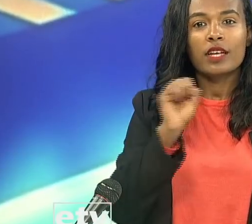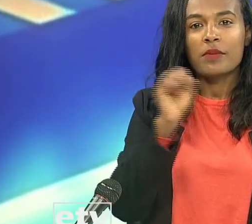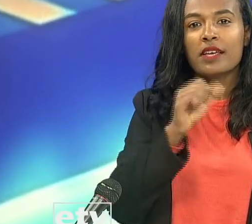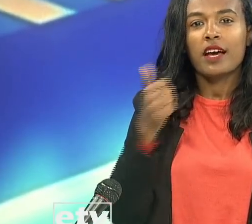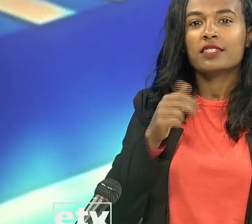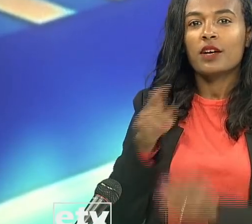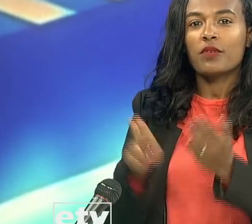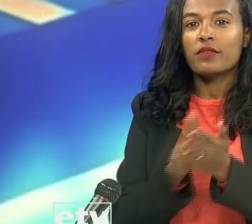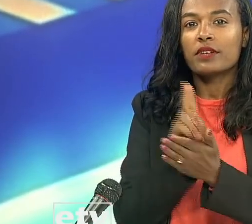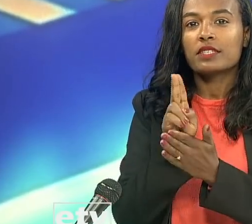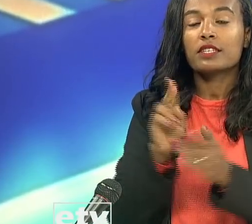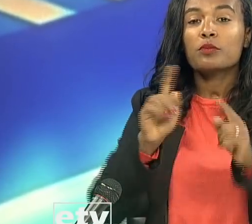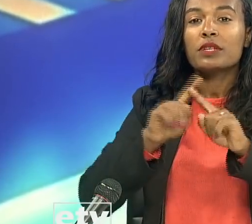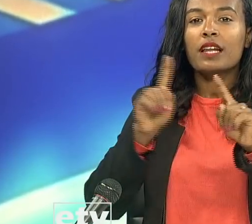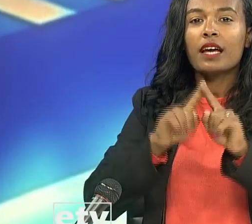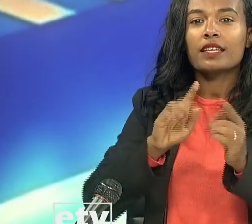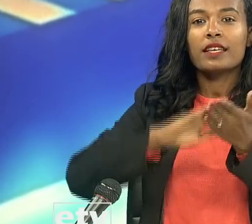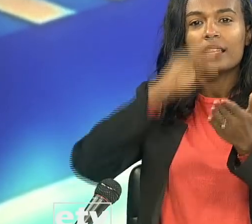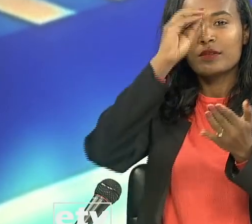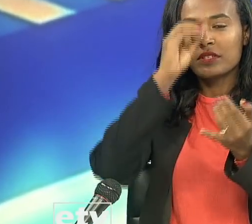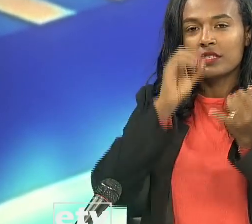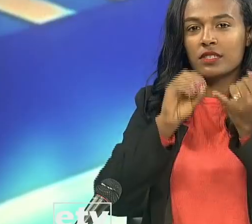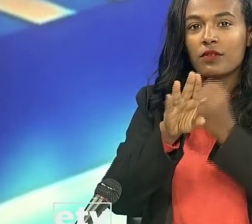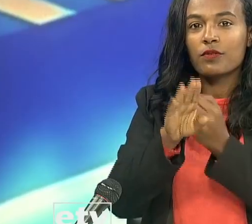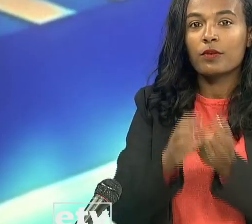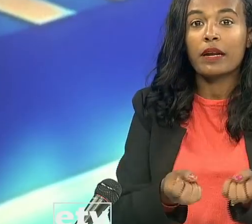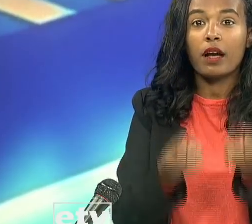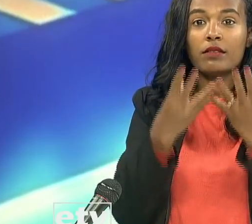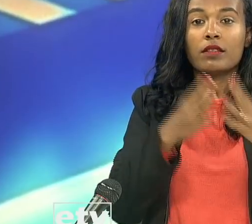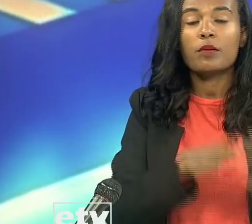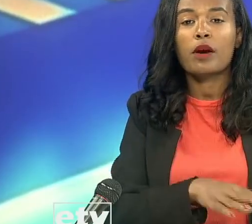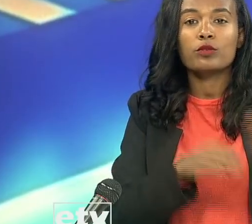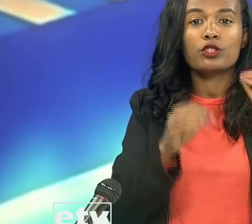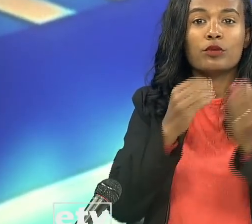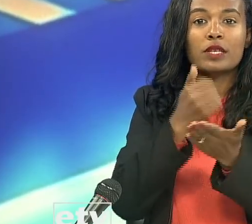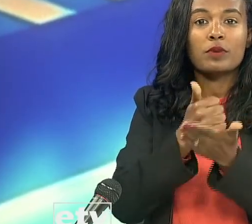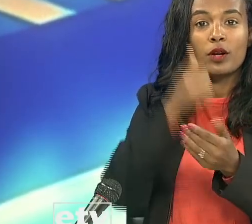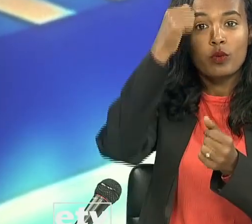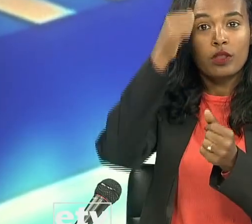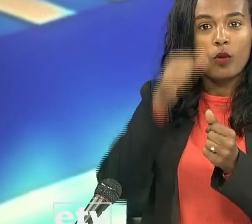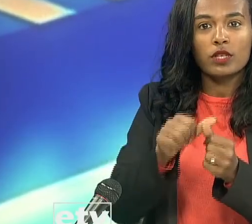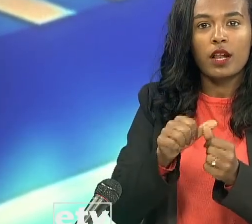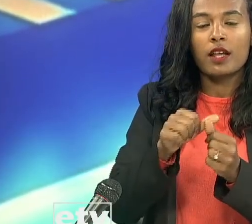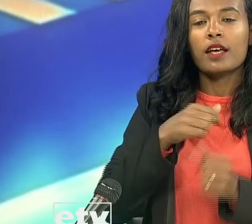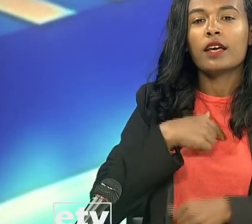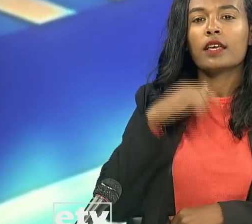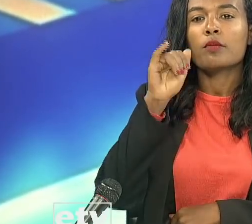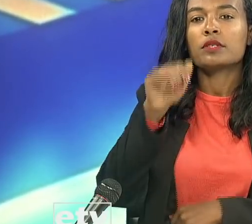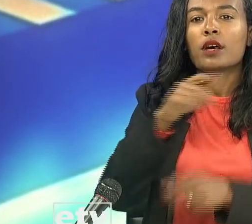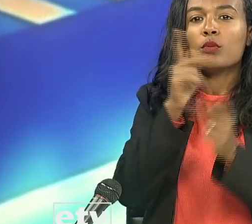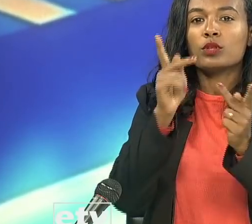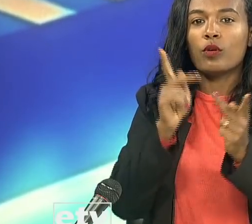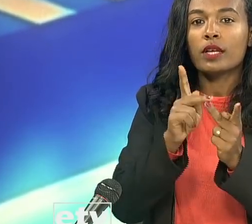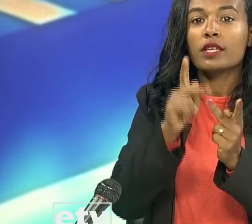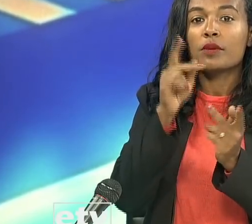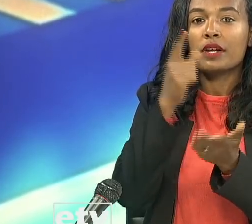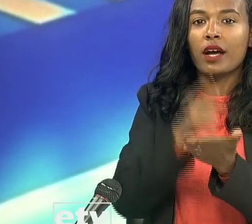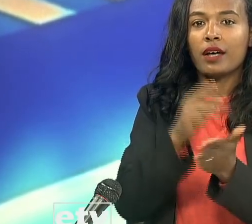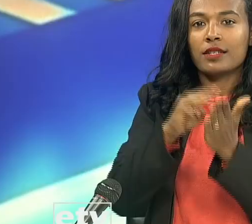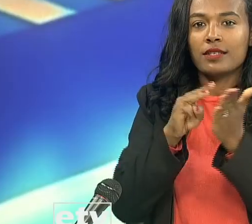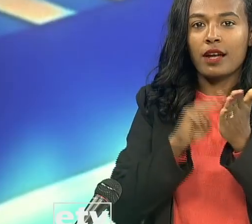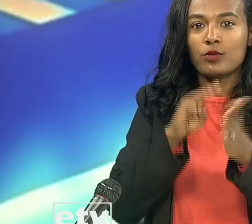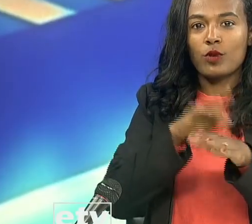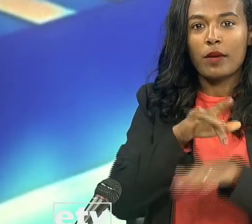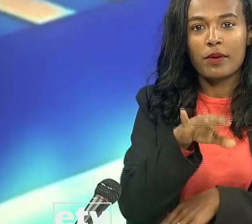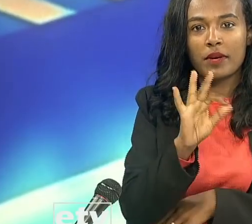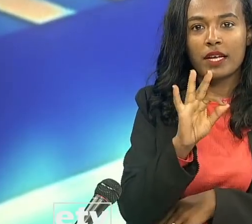ባሳለፍነው ቅዳሜ አዲስ አበባ ዩኒቨርሲቲ በተለያየ የትምህርት ዘርፍ በርካታ ተማሪዎችን ማስመረቁ ይታወሳል። እኛም እዛ ቦታው ላይ የምረቃ